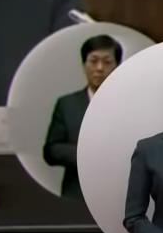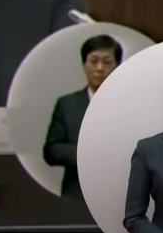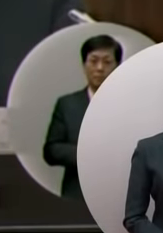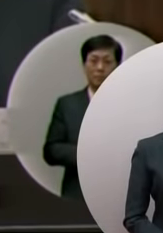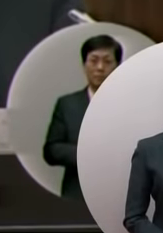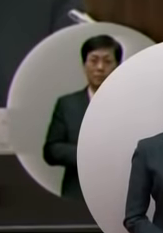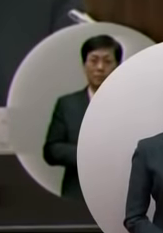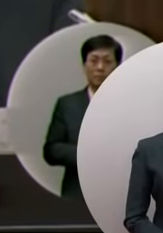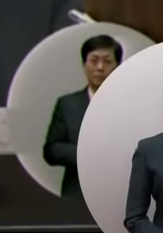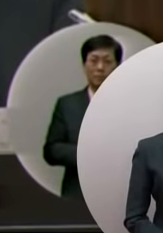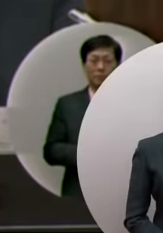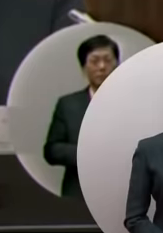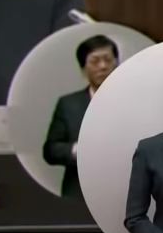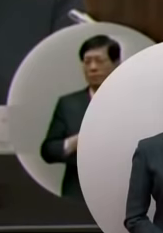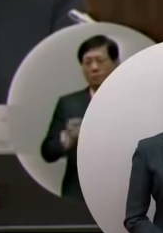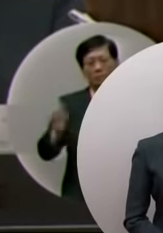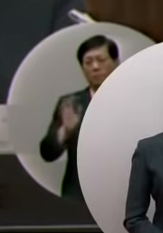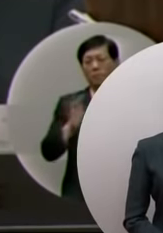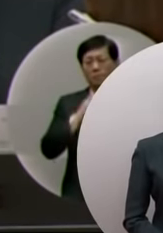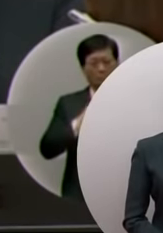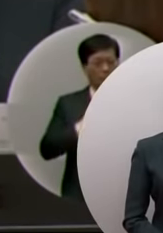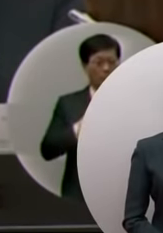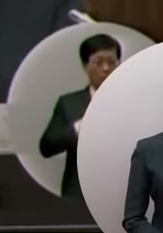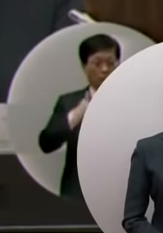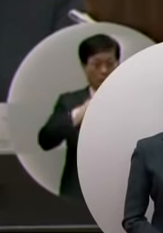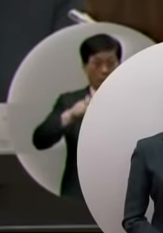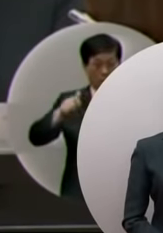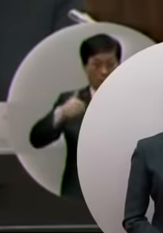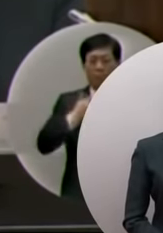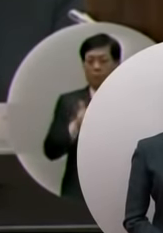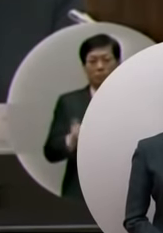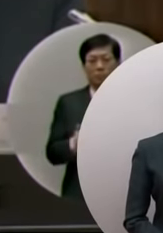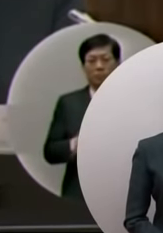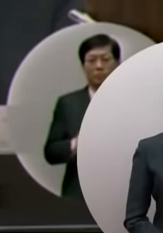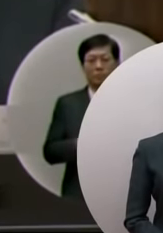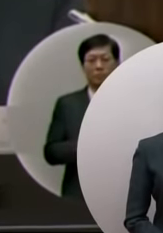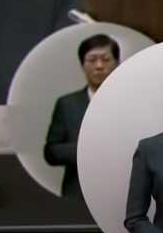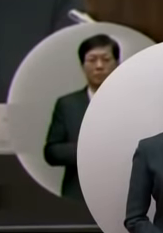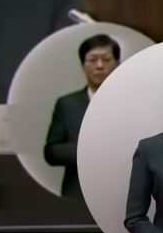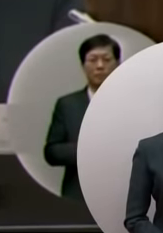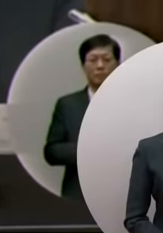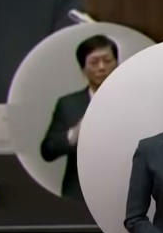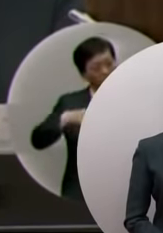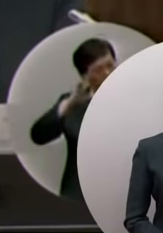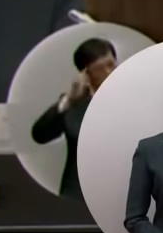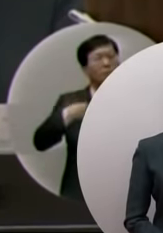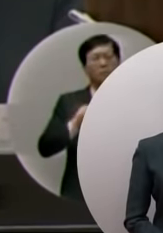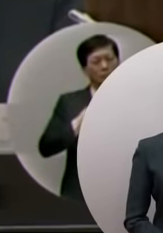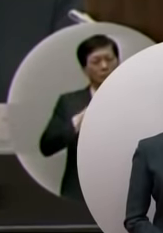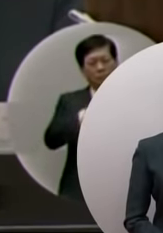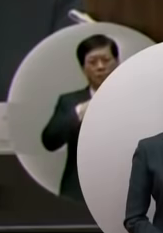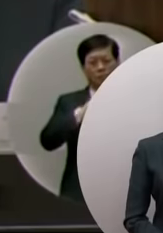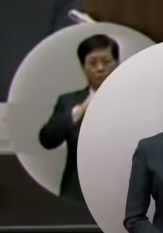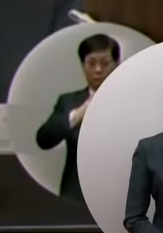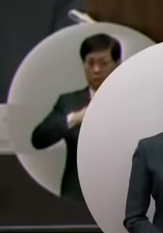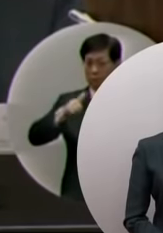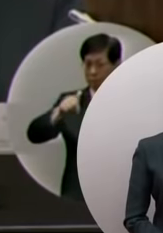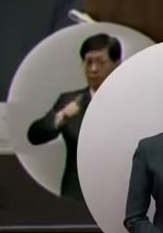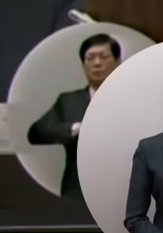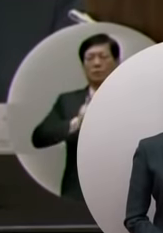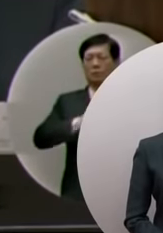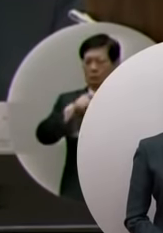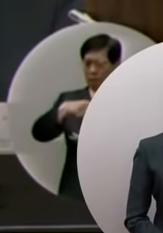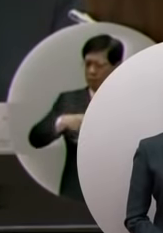三个月的时间，可能比较 太久了。我知道蔡志伟教授已经准备好了。 到到我们。 很抱歉，我知道蔡志伟教授